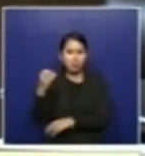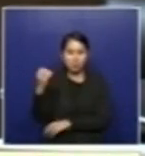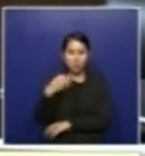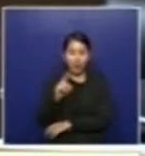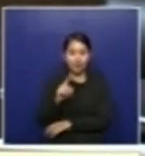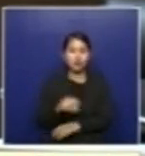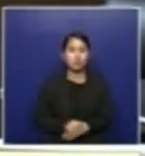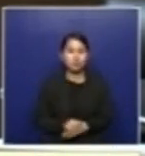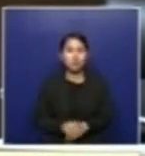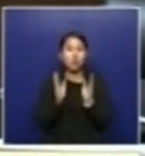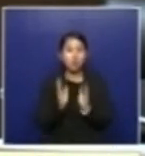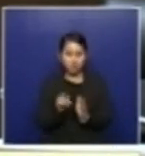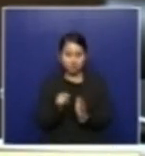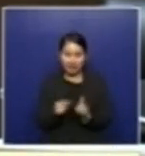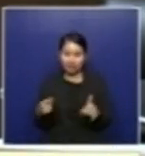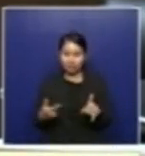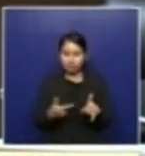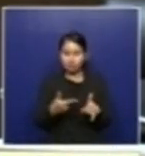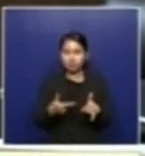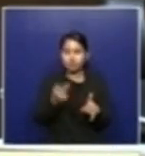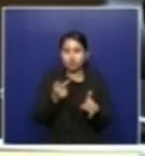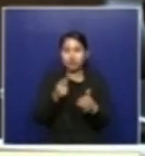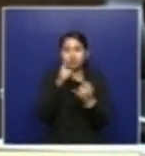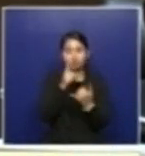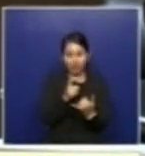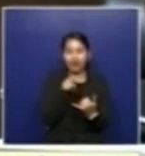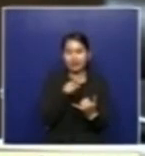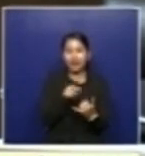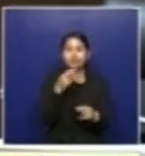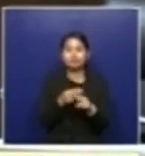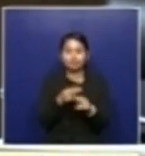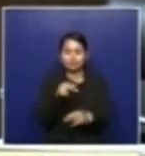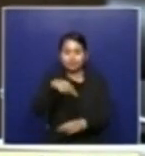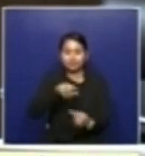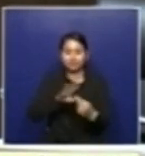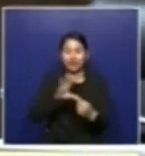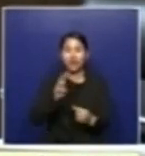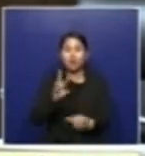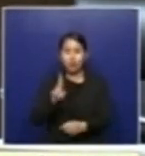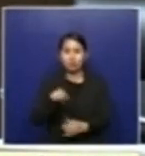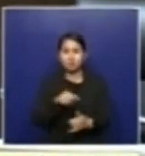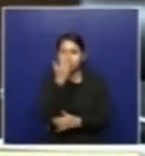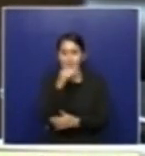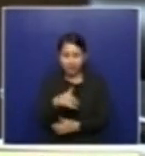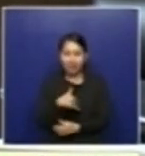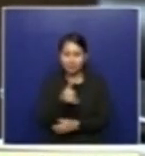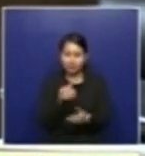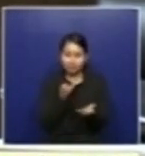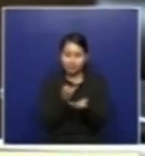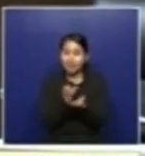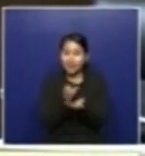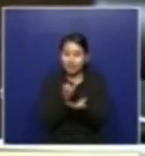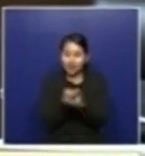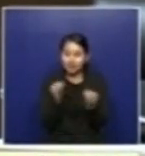ายเนี่ยนะครับก็ถูกยิงตายเนี่ยนะครับก็คือนายถาวร นี่แหละนะครับที่เข้าไปเล่นการพนันในบ่อนแล้ว